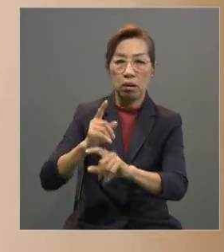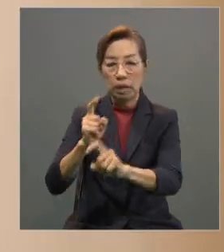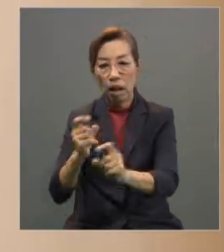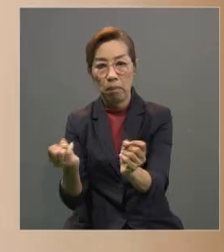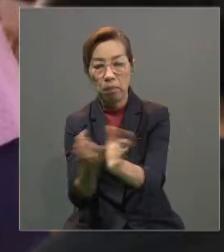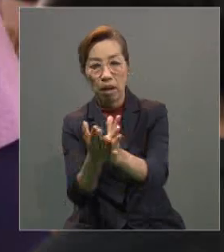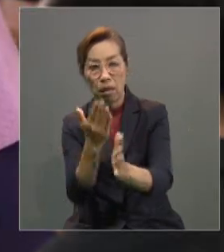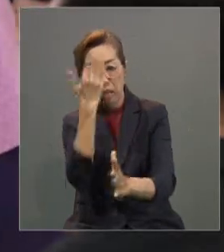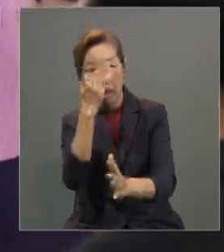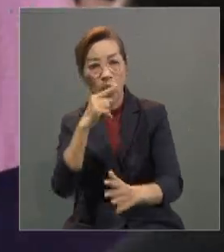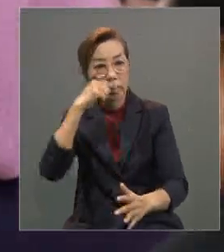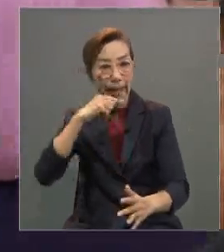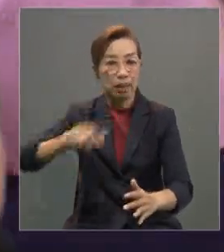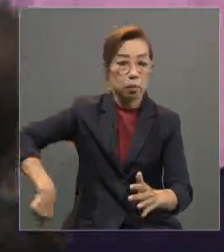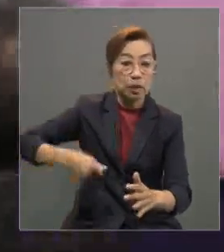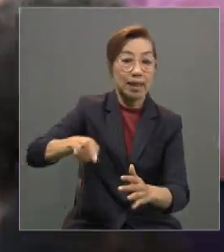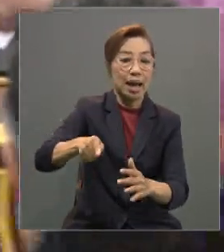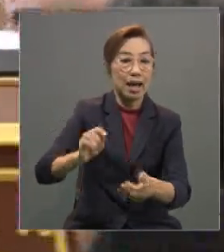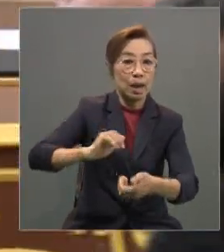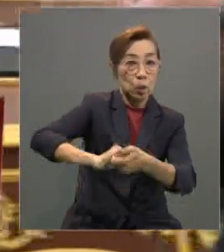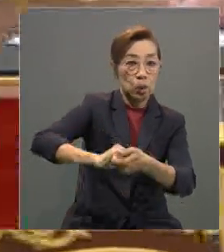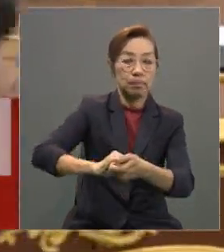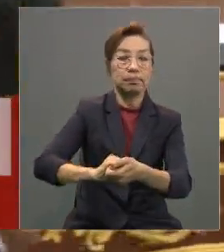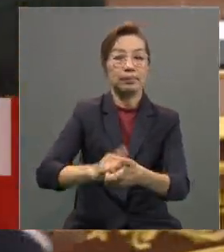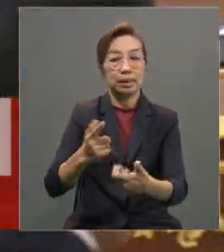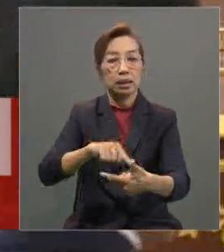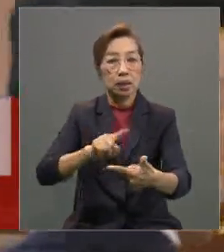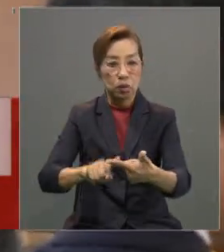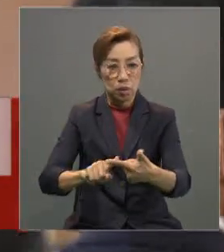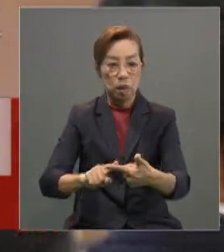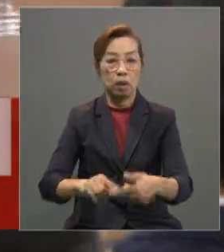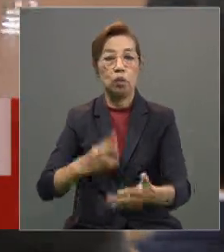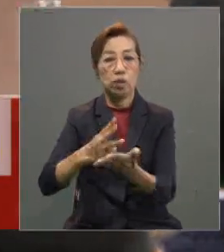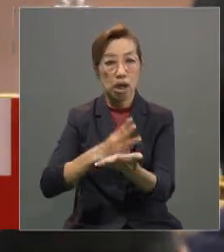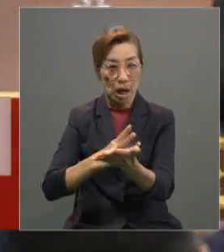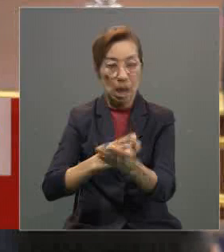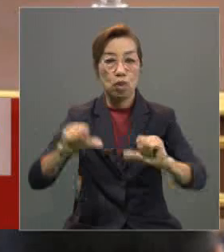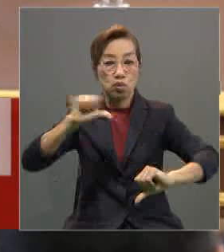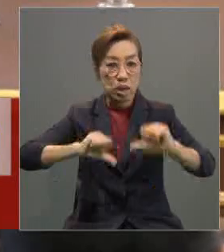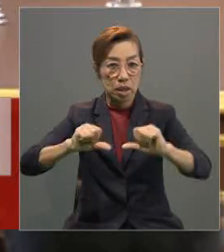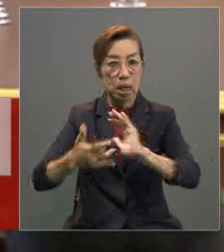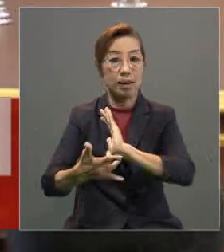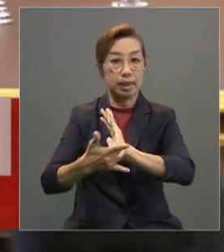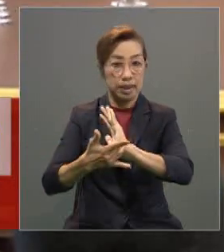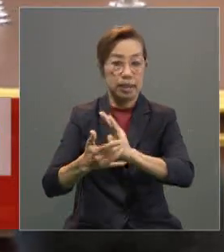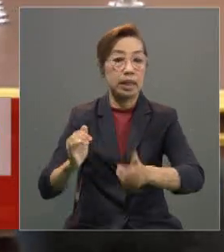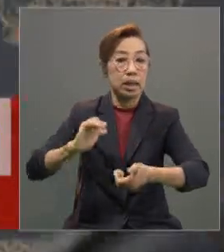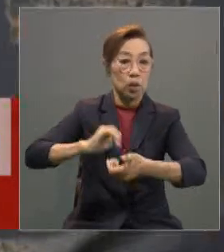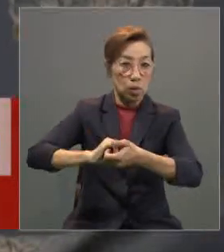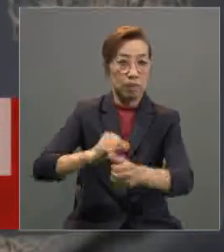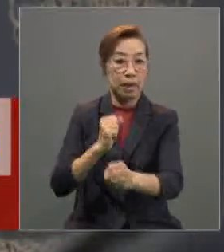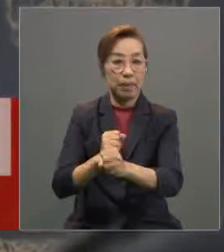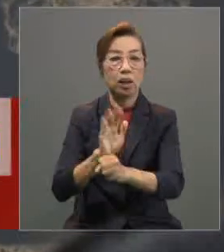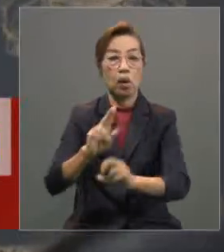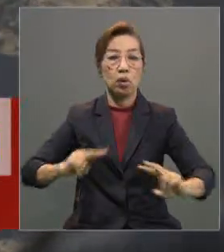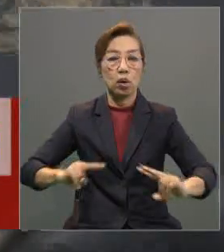มือเหตุฉุกเฉินระหว่างไทยกัมพูชาบันทึกความเข้าใจว่าด้วยความร่วมมือทางวิชาการวิทยาศาสตร์และเทคโนโลยีกระทรวงการ